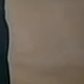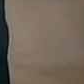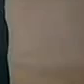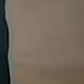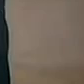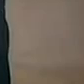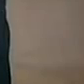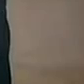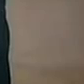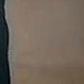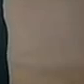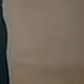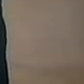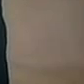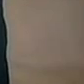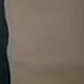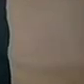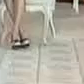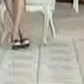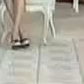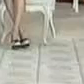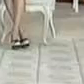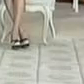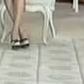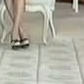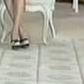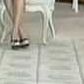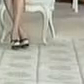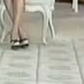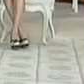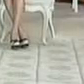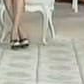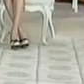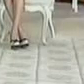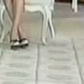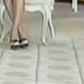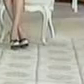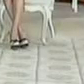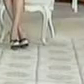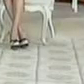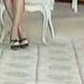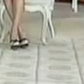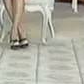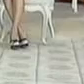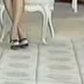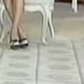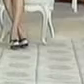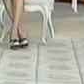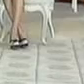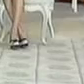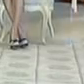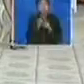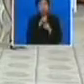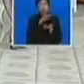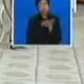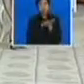ครูการกระจายครูอะไรต่างๆนะครับแต่ว่าที่น่าหนักใจนะครับเราคุยกันตรงนี้บางทีอาจจะมองข้ามไปก็คือโรงเรียนที่อยู่ในพื้นที่ห่